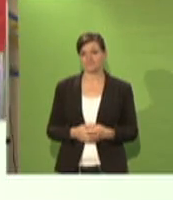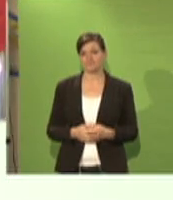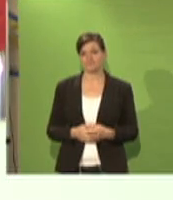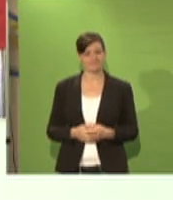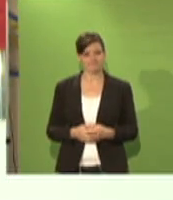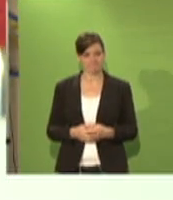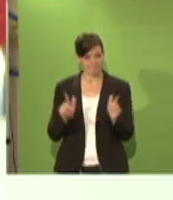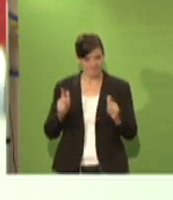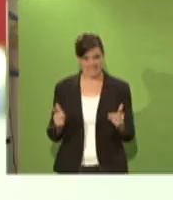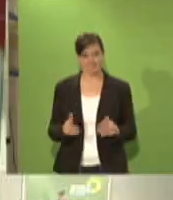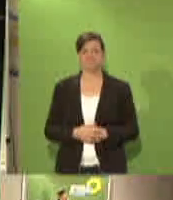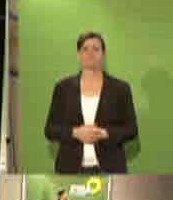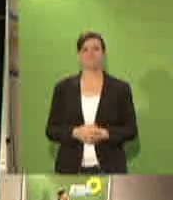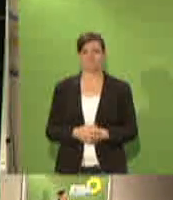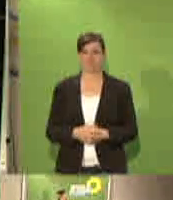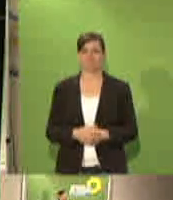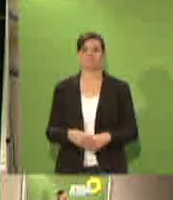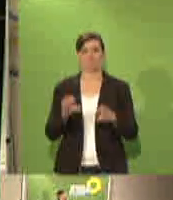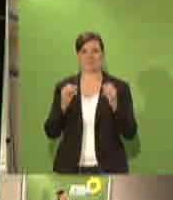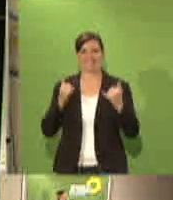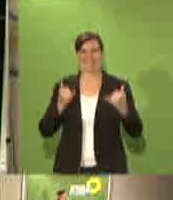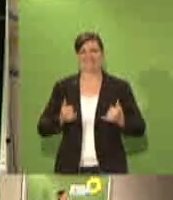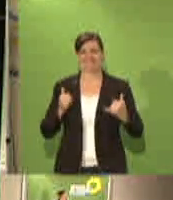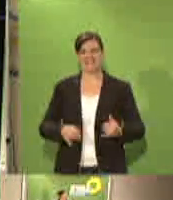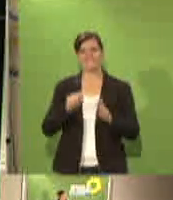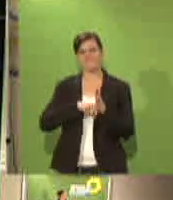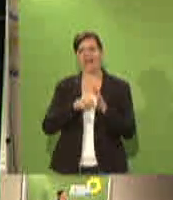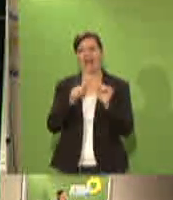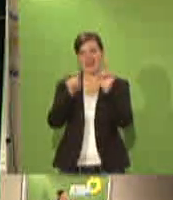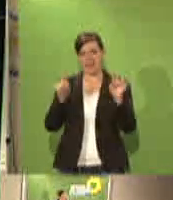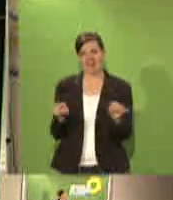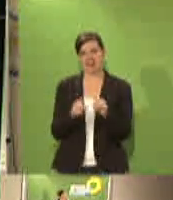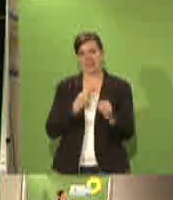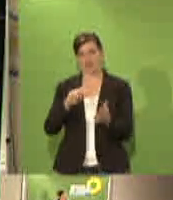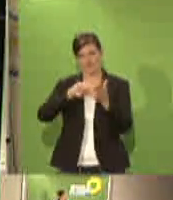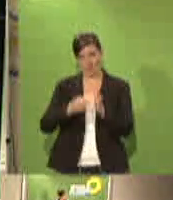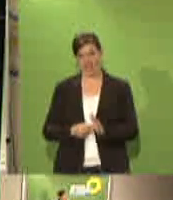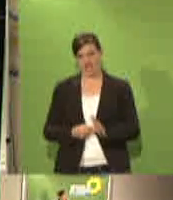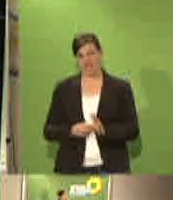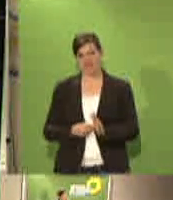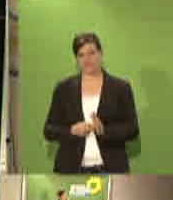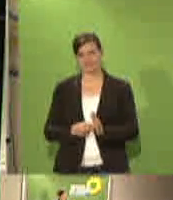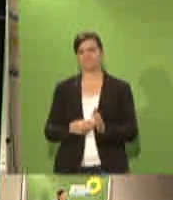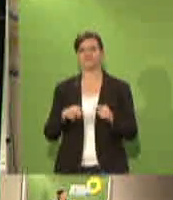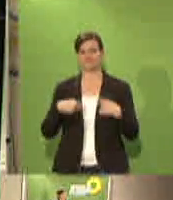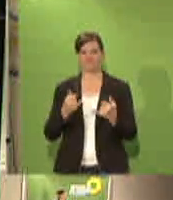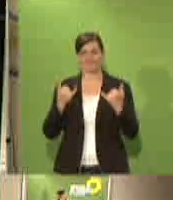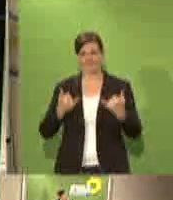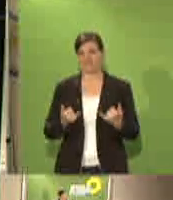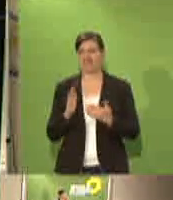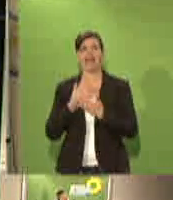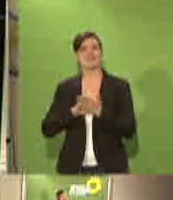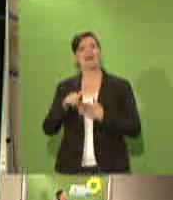Das ist nicht der Fall. Dann kann jetzt der Wahlzettel vorbereitet werden und wir beginnen mit der Vorstellung. Wir beginnen damit,